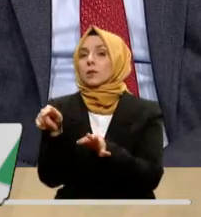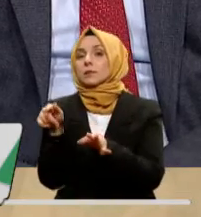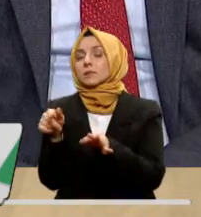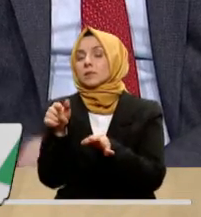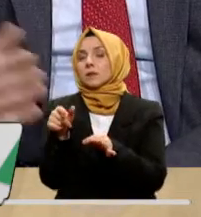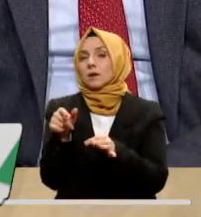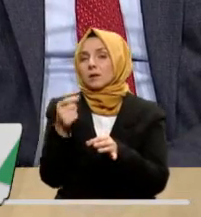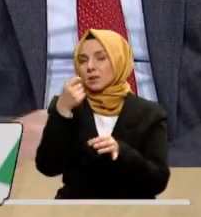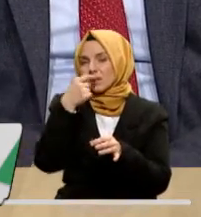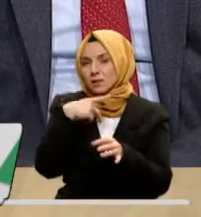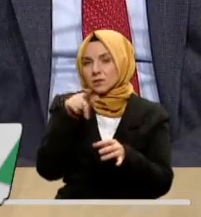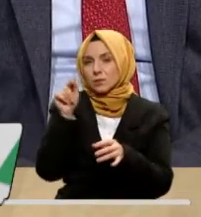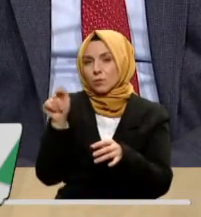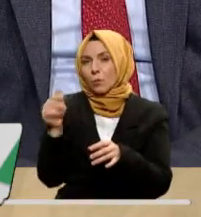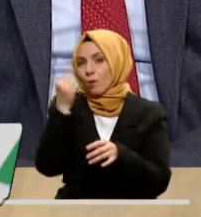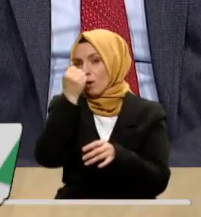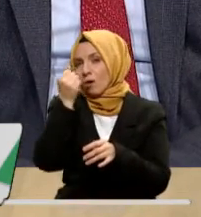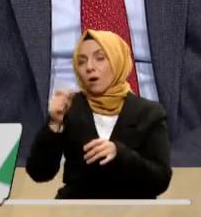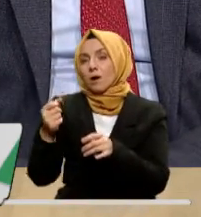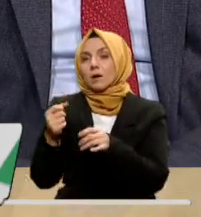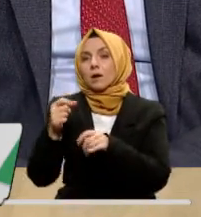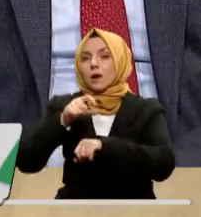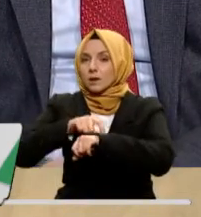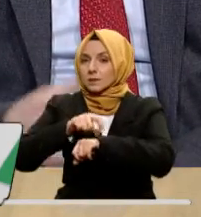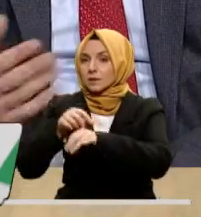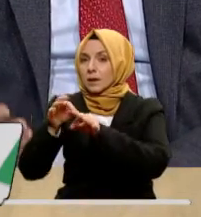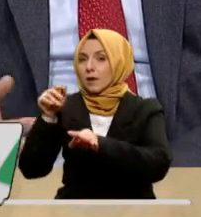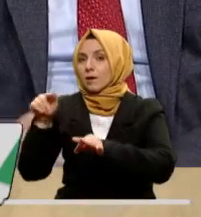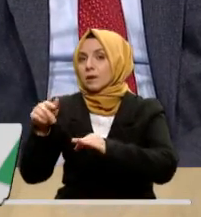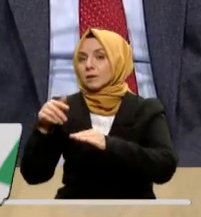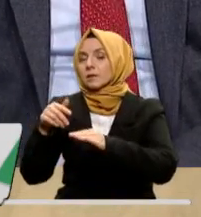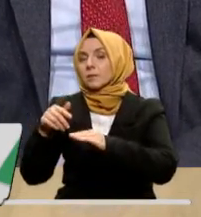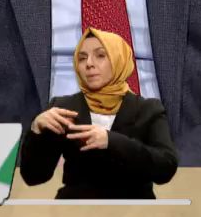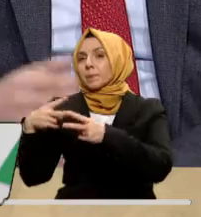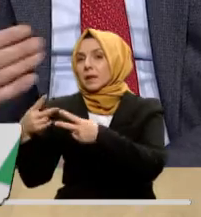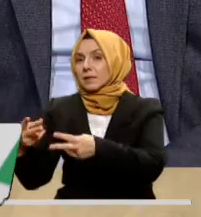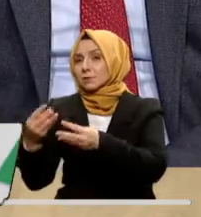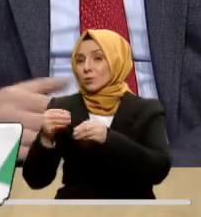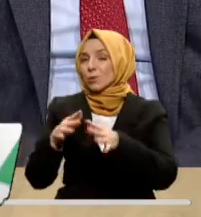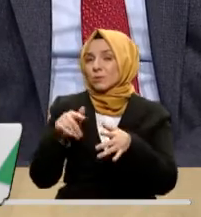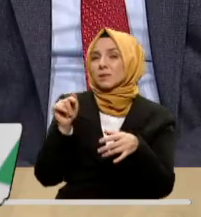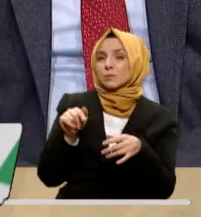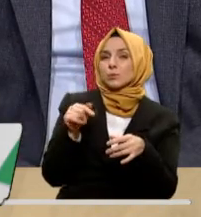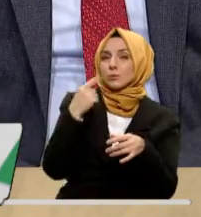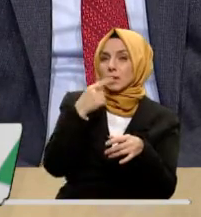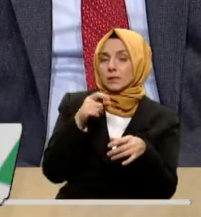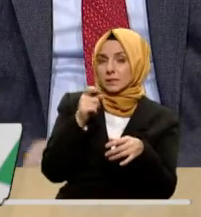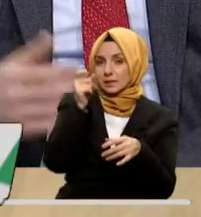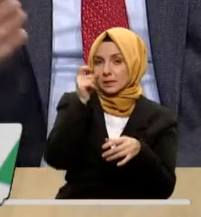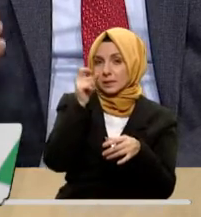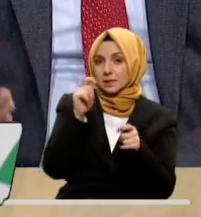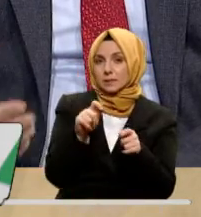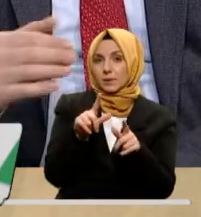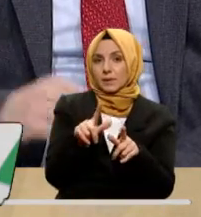ilaçlar veya zararı dokunabilecek ilaç Ama bunlar sorgulanır buna Hekim tarafından da Zaten